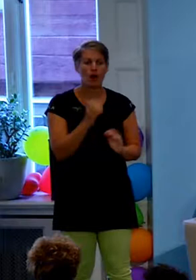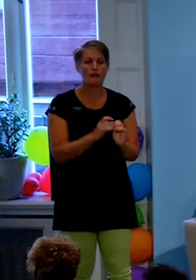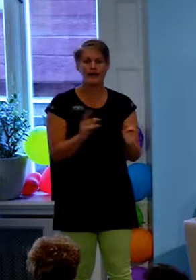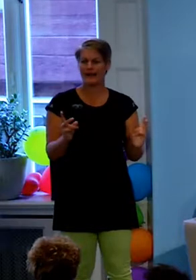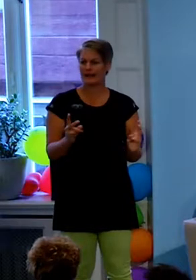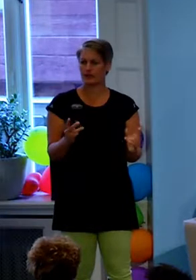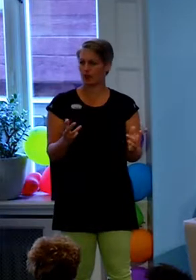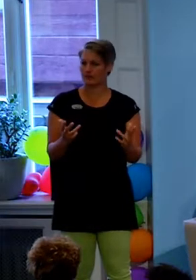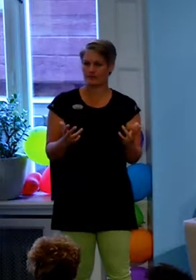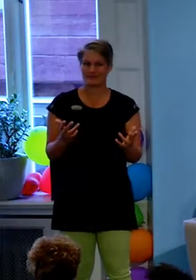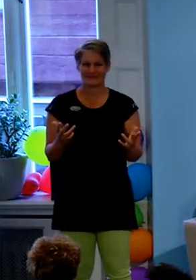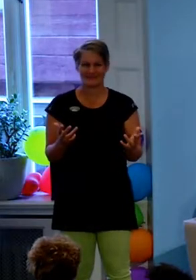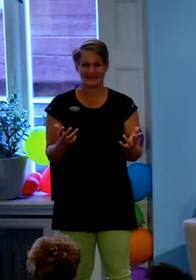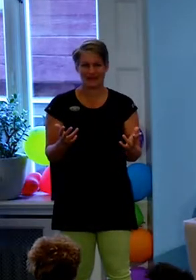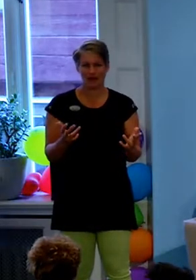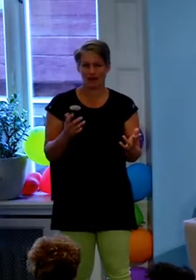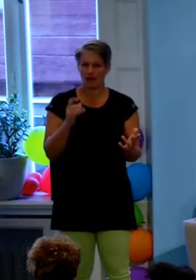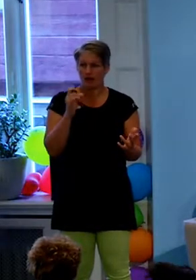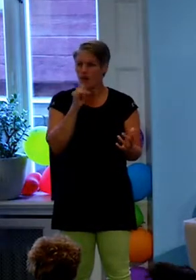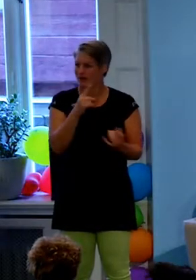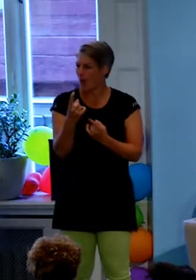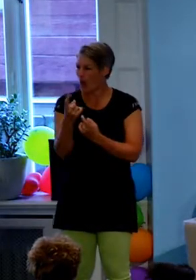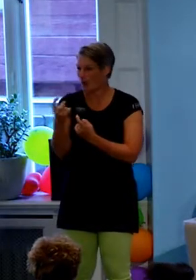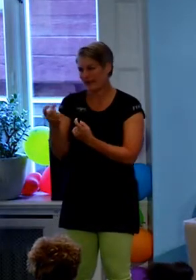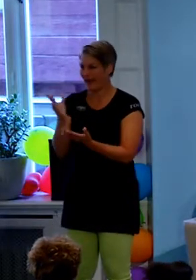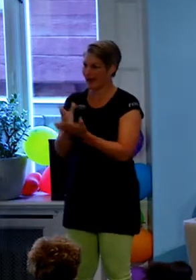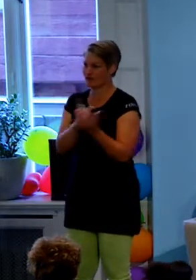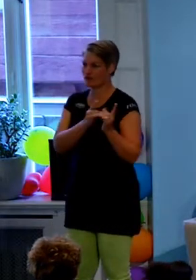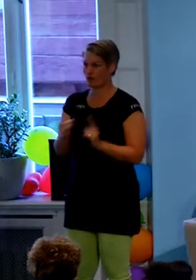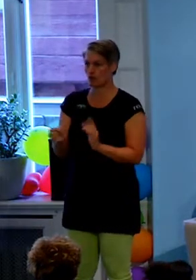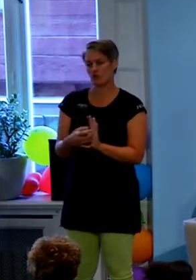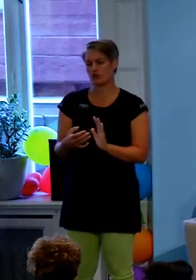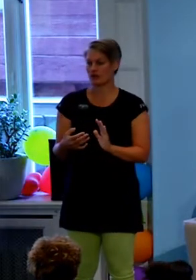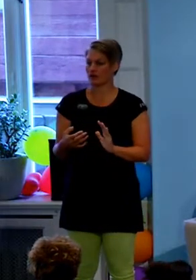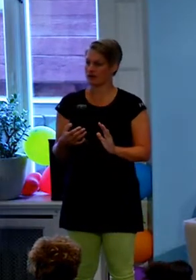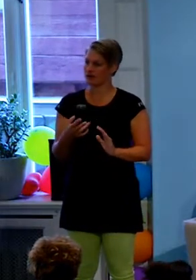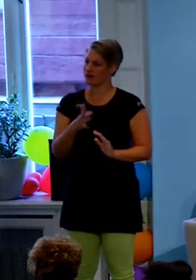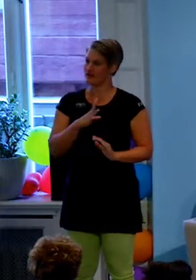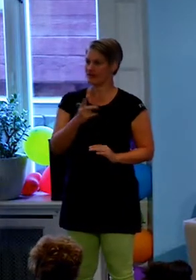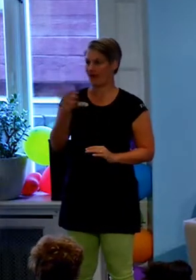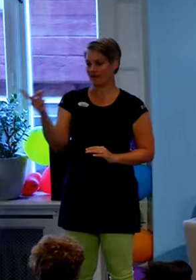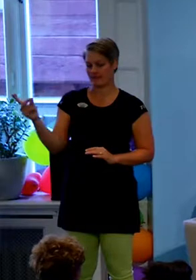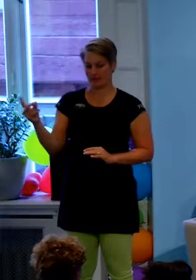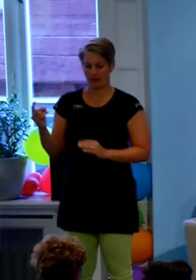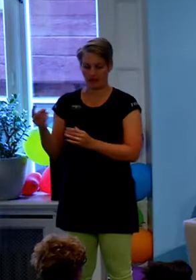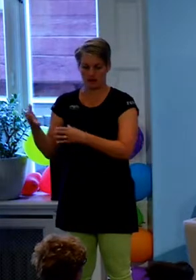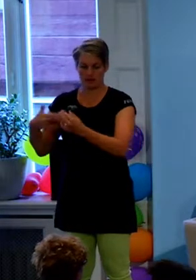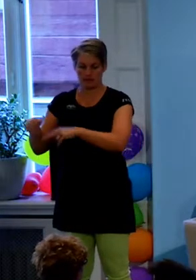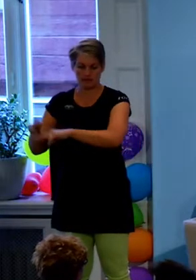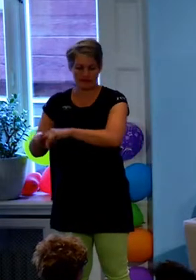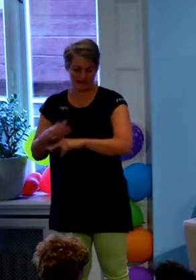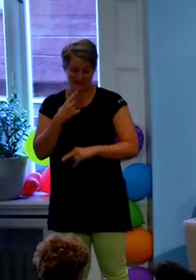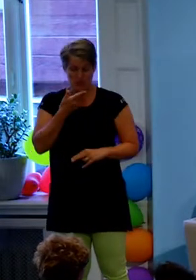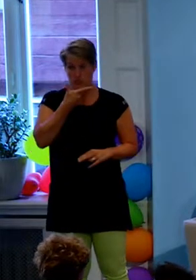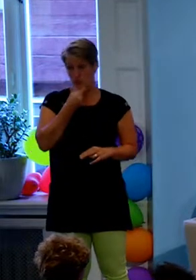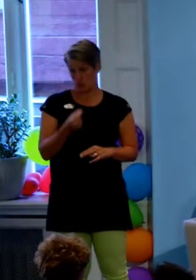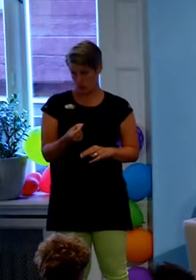ändå inte attrahera bara för att det finns annat som associeras. Jag menar, jag tar just hemifrån Lund,